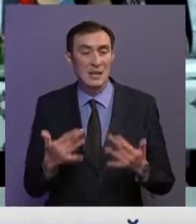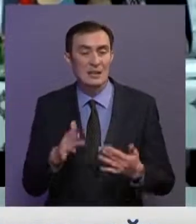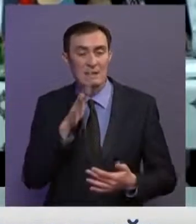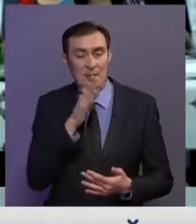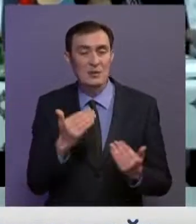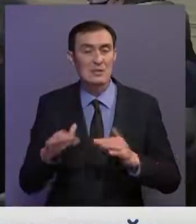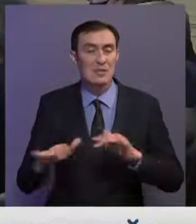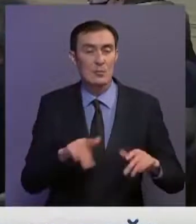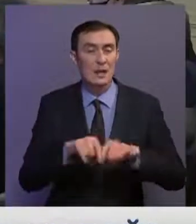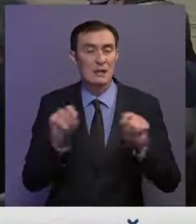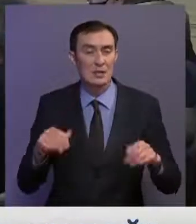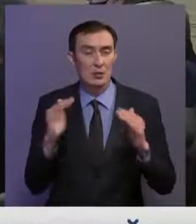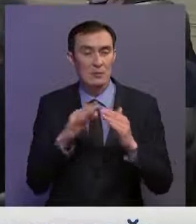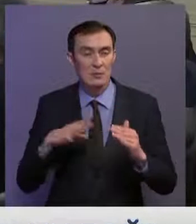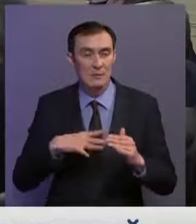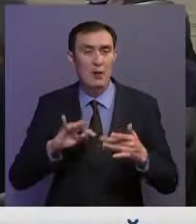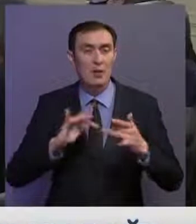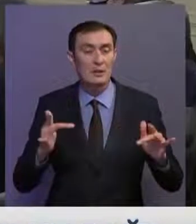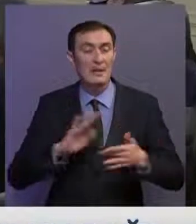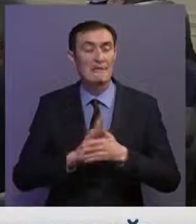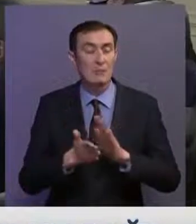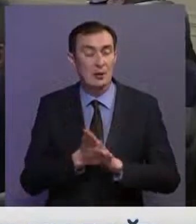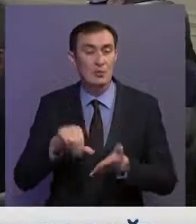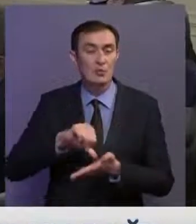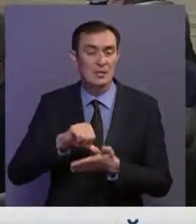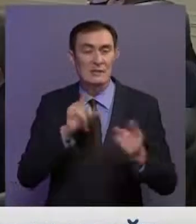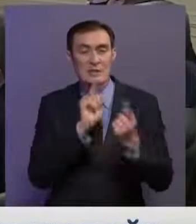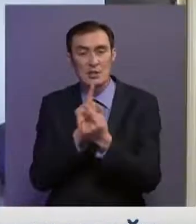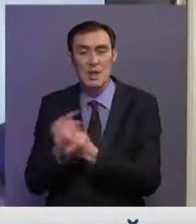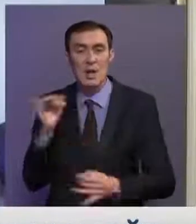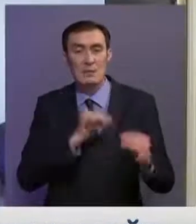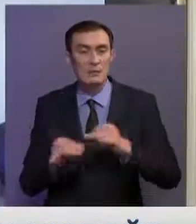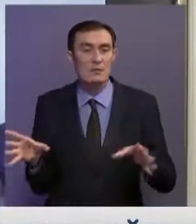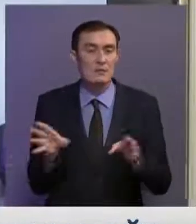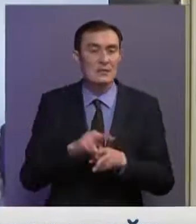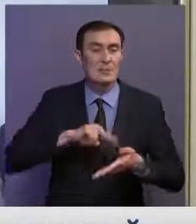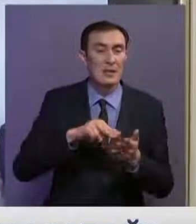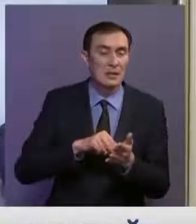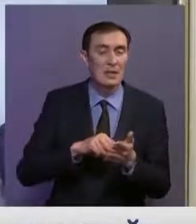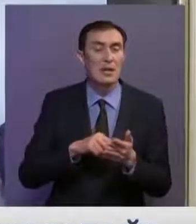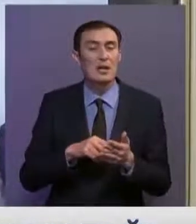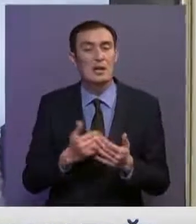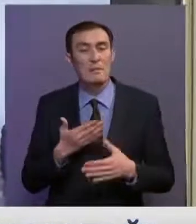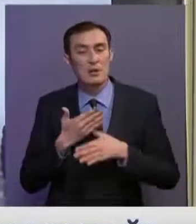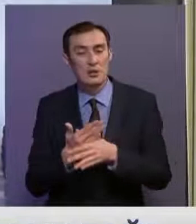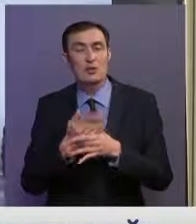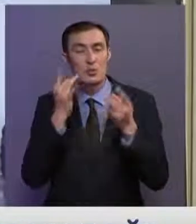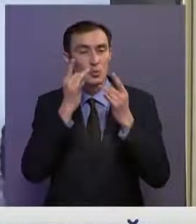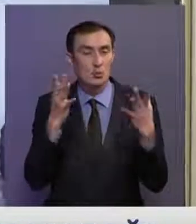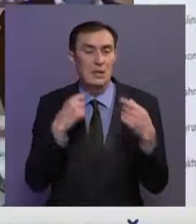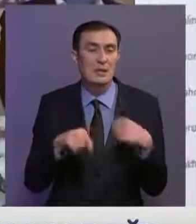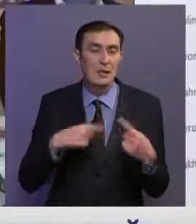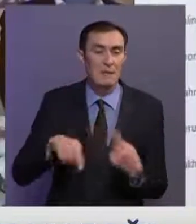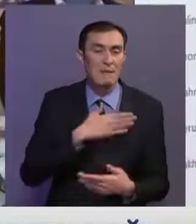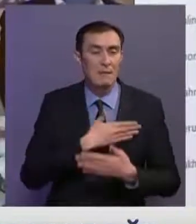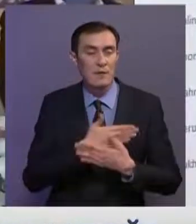церемония открытия дома прошла в онлайн формате участники встречи обсудили совместные проекты направленные на поддержку культурной деловой